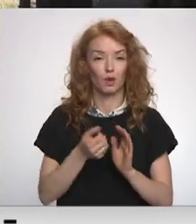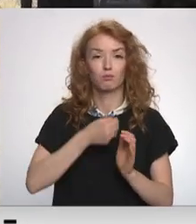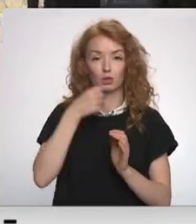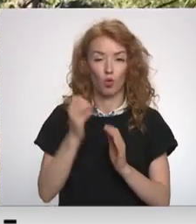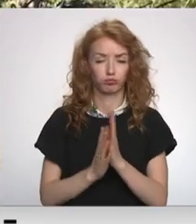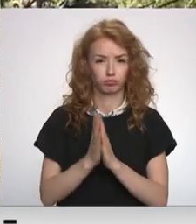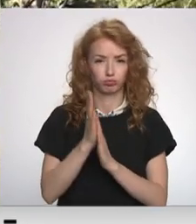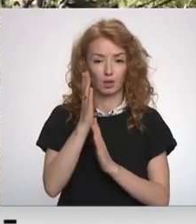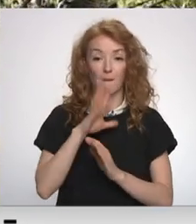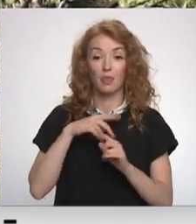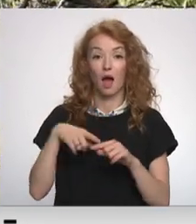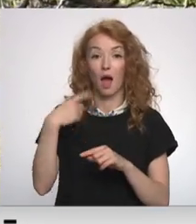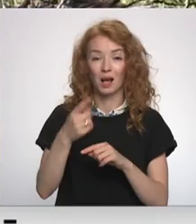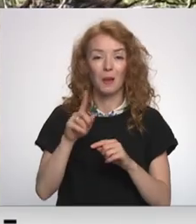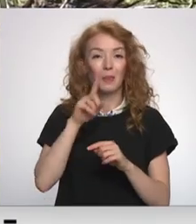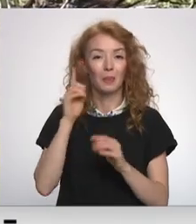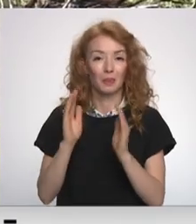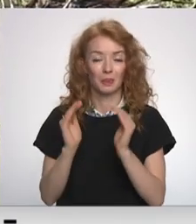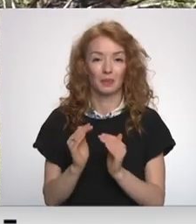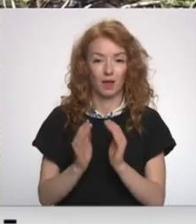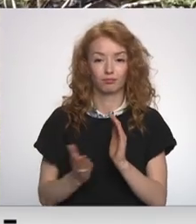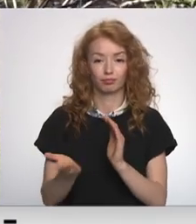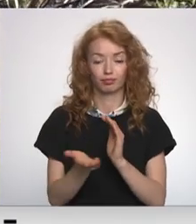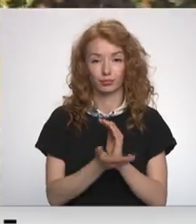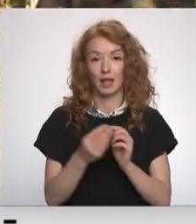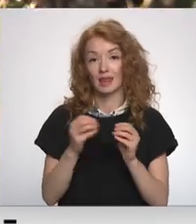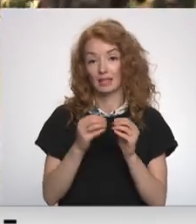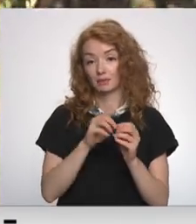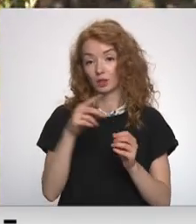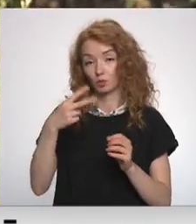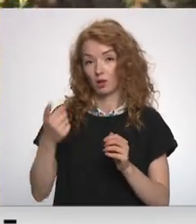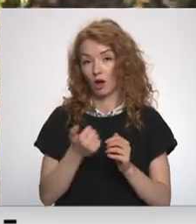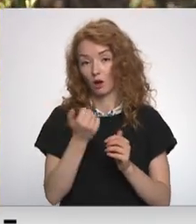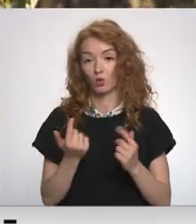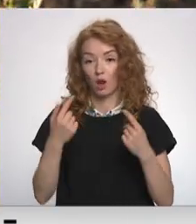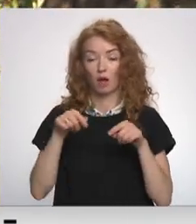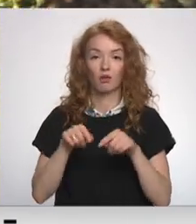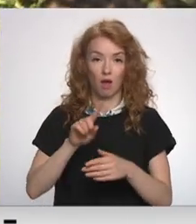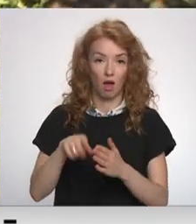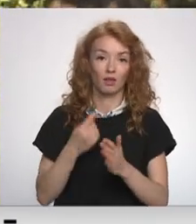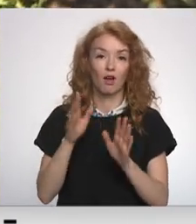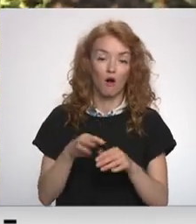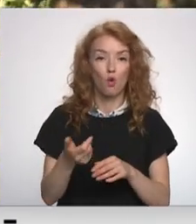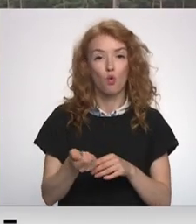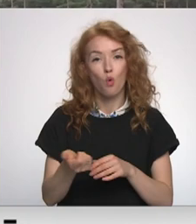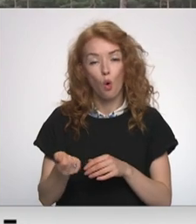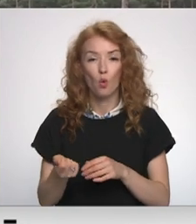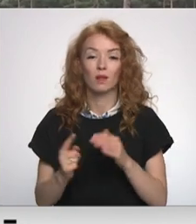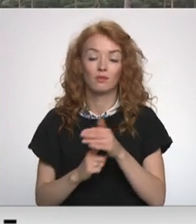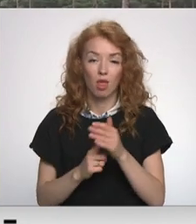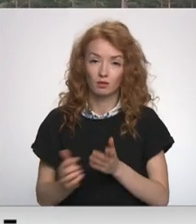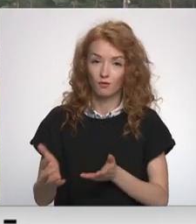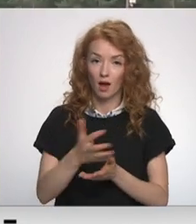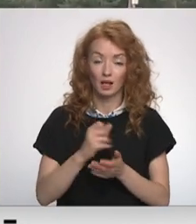bet nākamajā cēlienā jaunaudzes. Mežīnas paredz, ka 10 līdz 20 gadu laikā te atkal varēs ogot un sēņot, tiesa gan